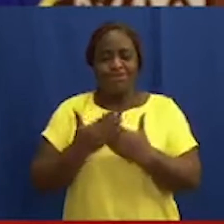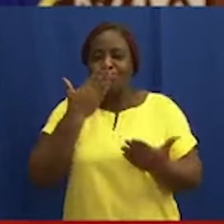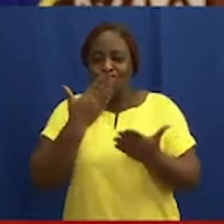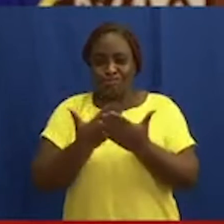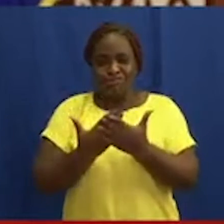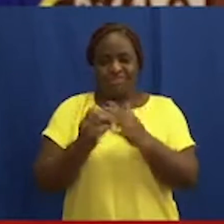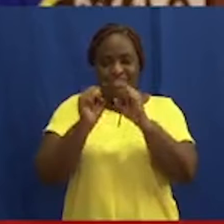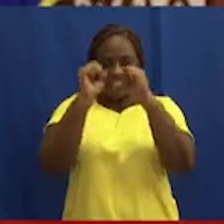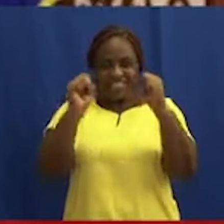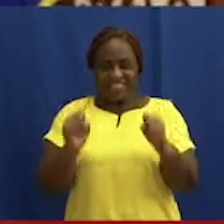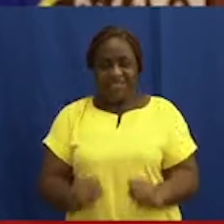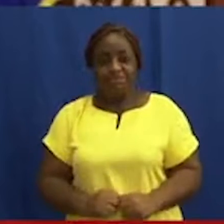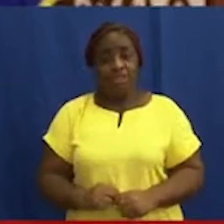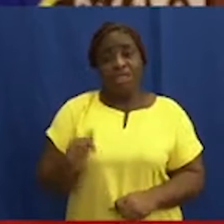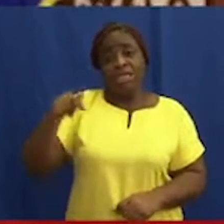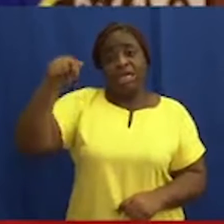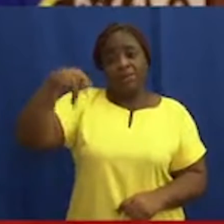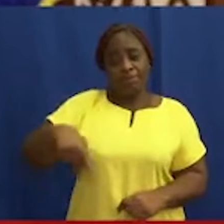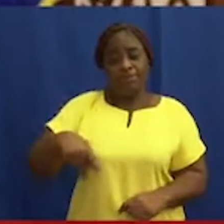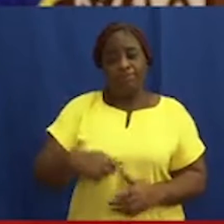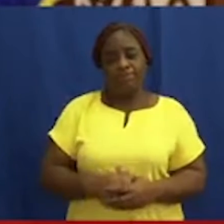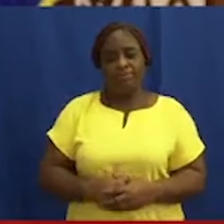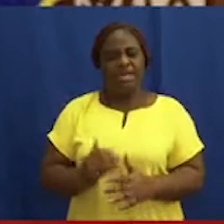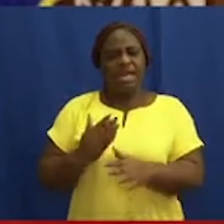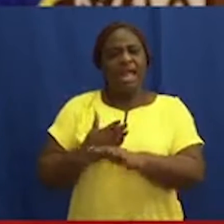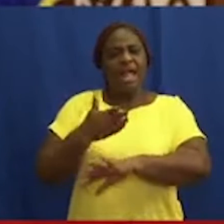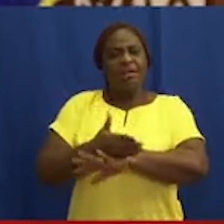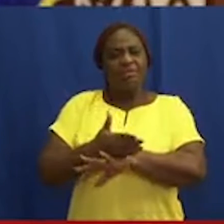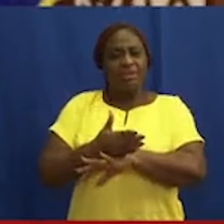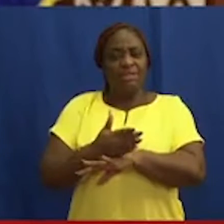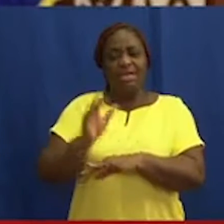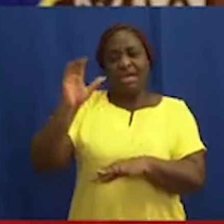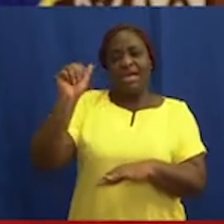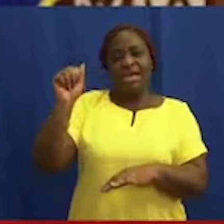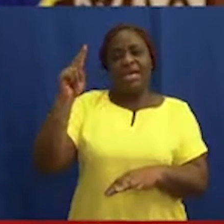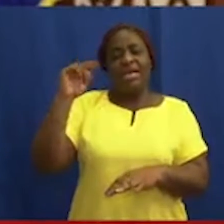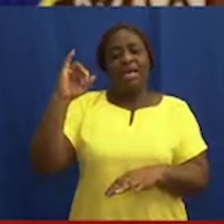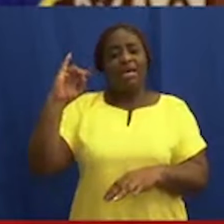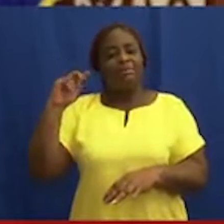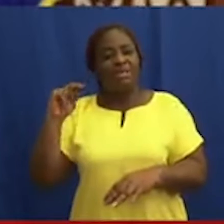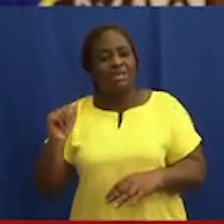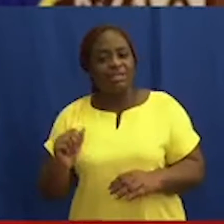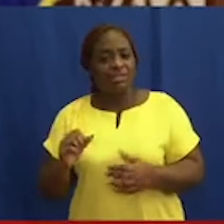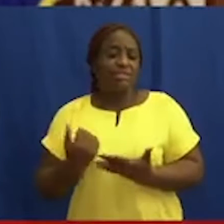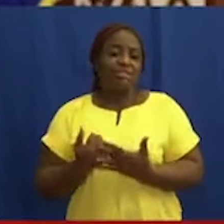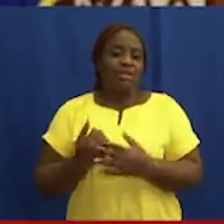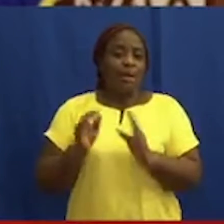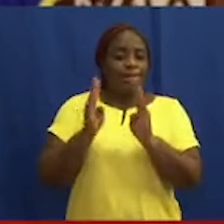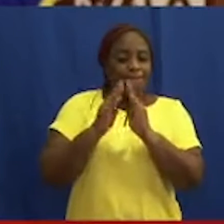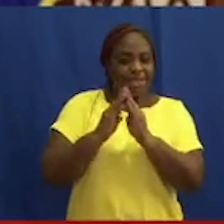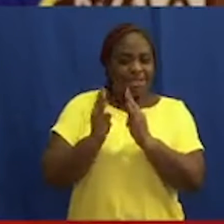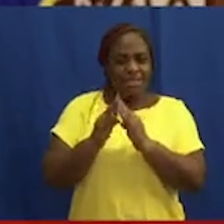wanda hakan ya shafi ƙarfin biyan basussukan mu da kuma iya karɓan wasu hakan